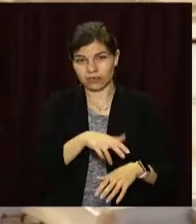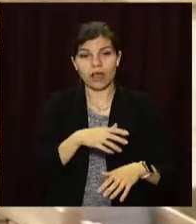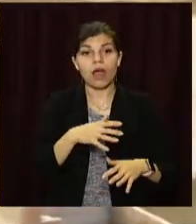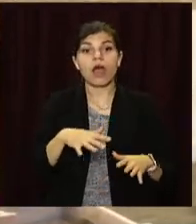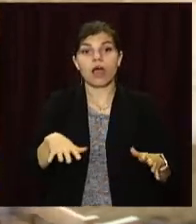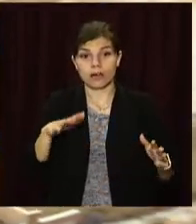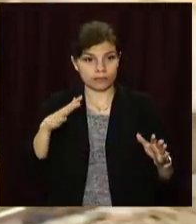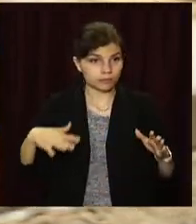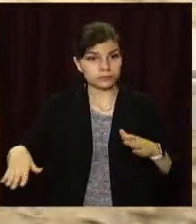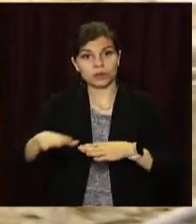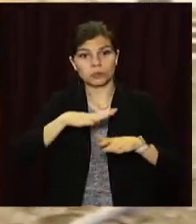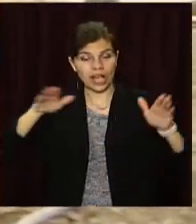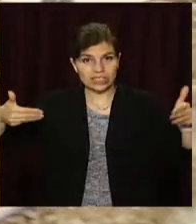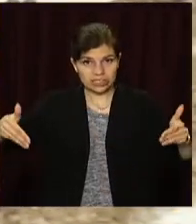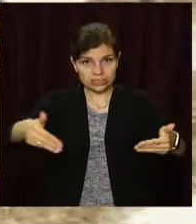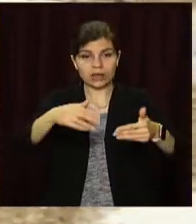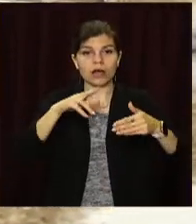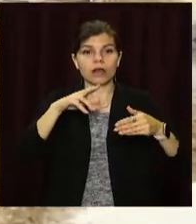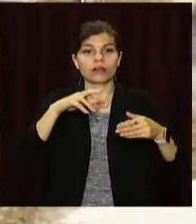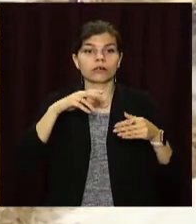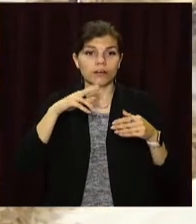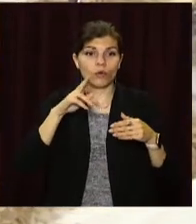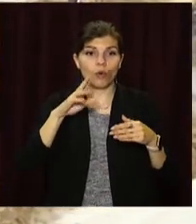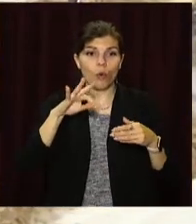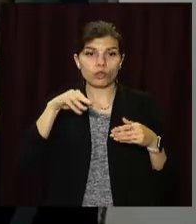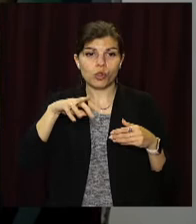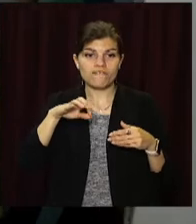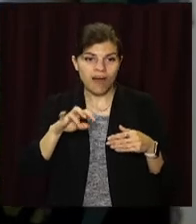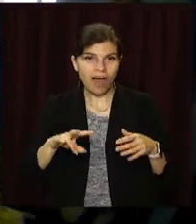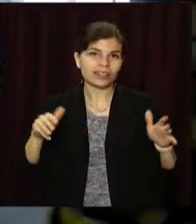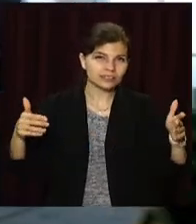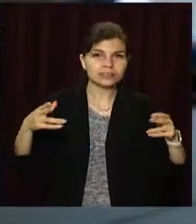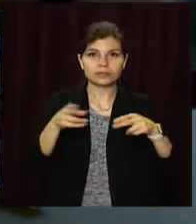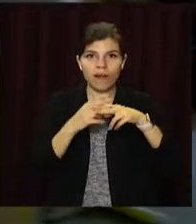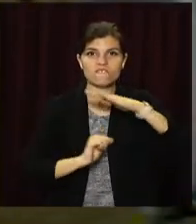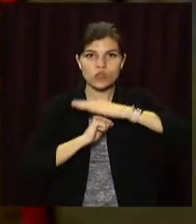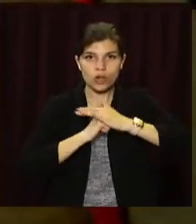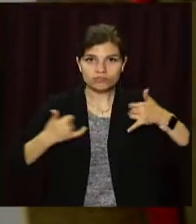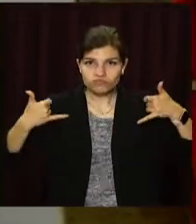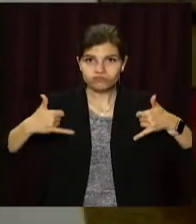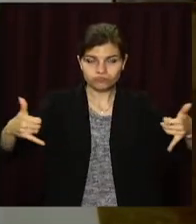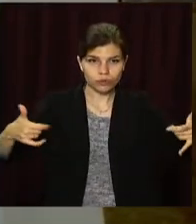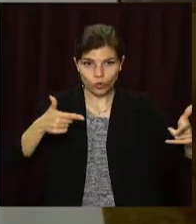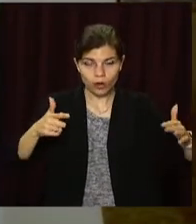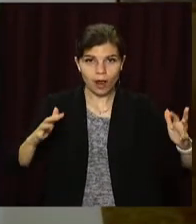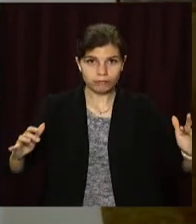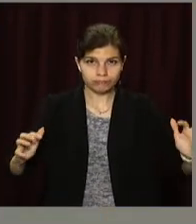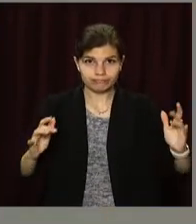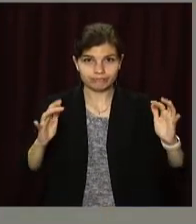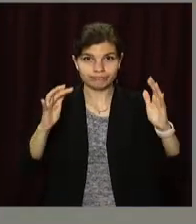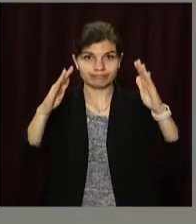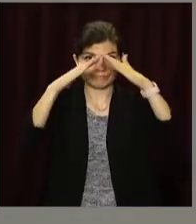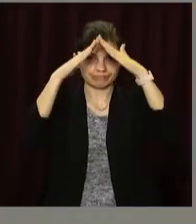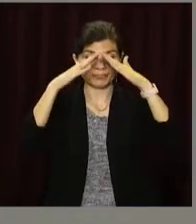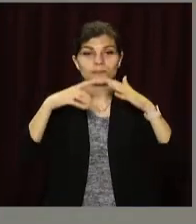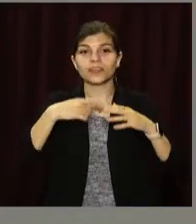котлован, заливали фундамент, блоки. Ну все, процес стройки. Основна частина зроблена повністю, будівлі зроблені повністю.